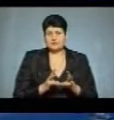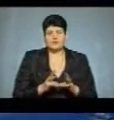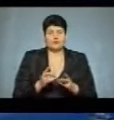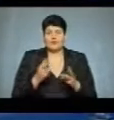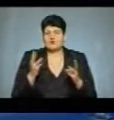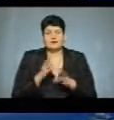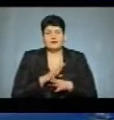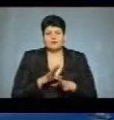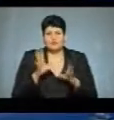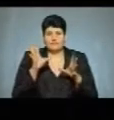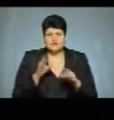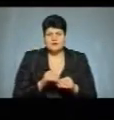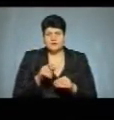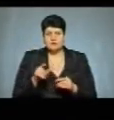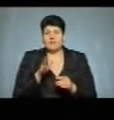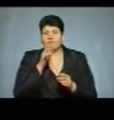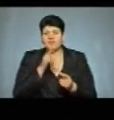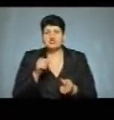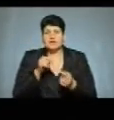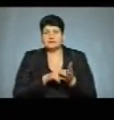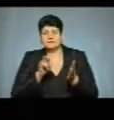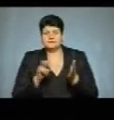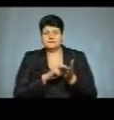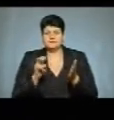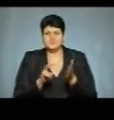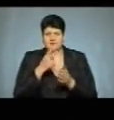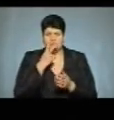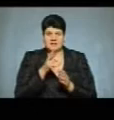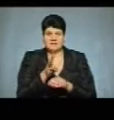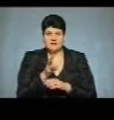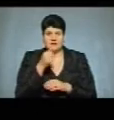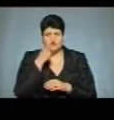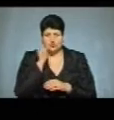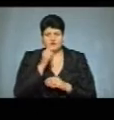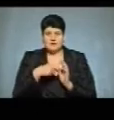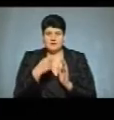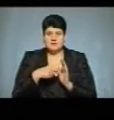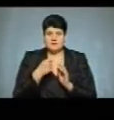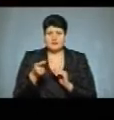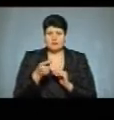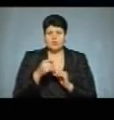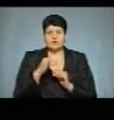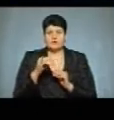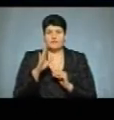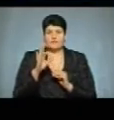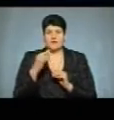Усі пасажири вчасно покинули тролейбус. Зараз ви бачите відео, яке вчора відзняв о 13:30